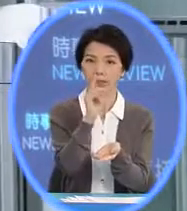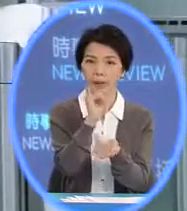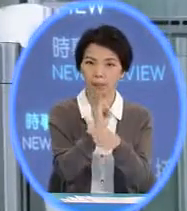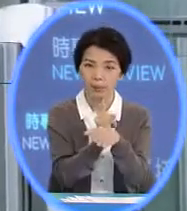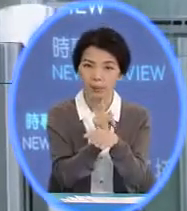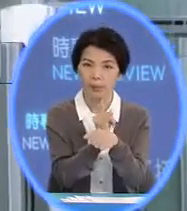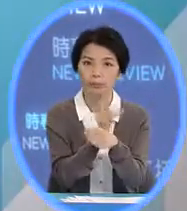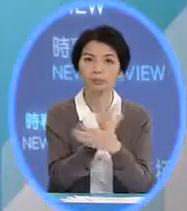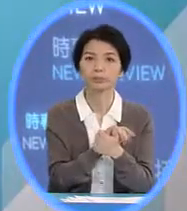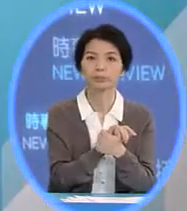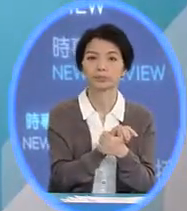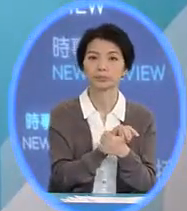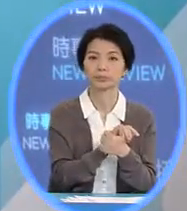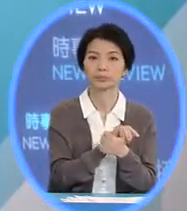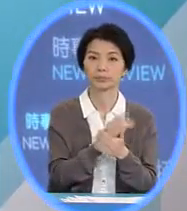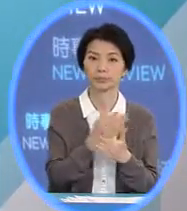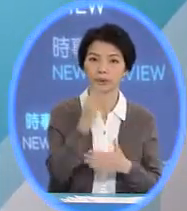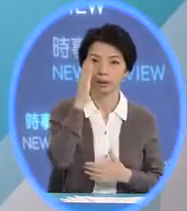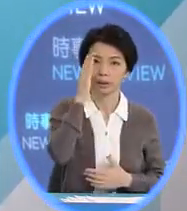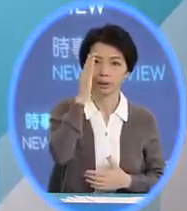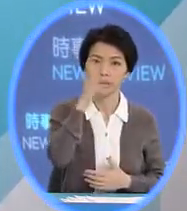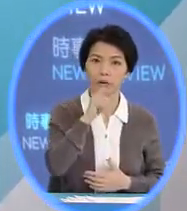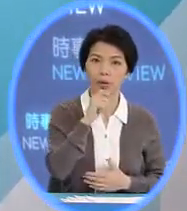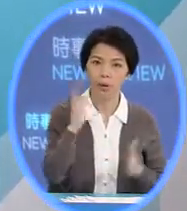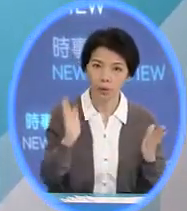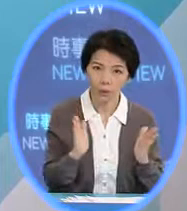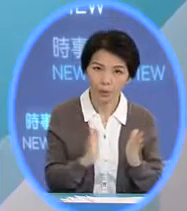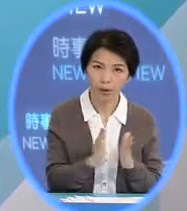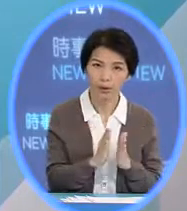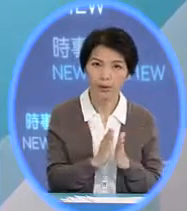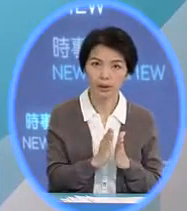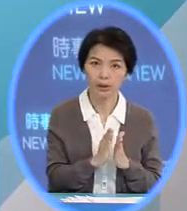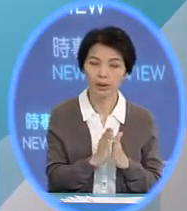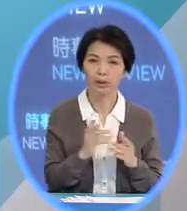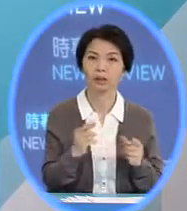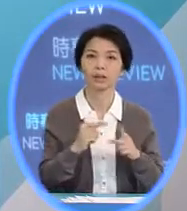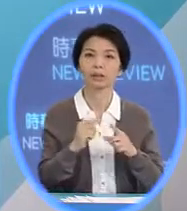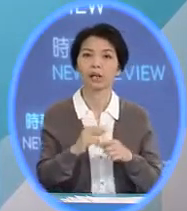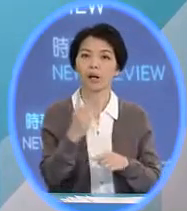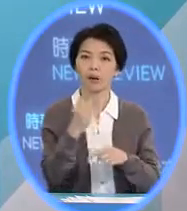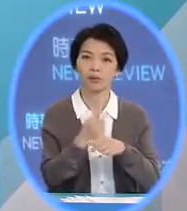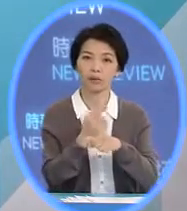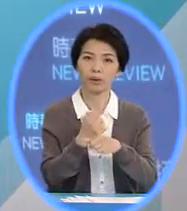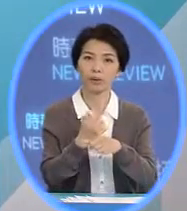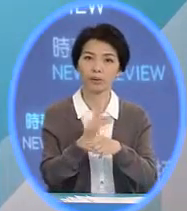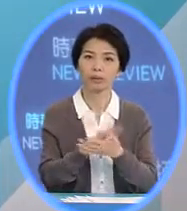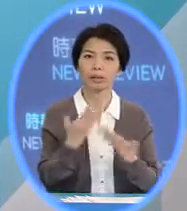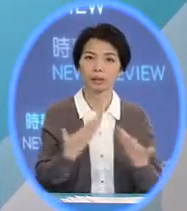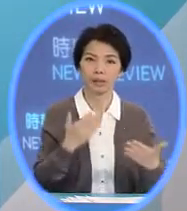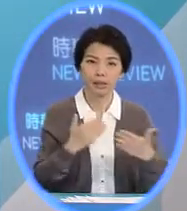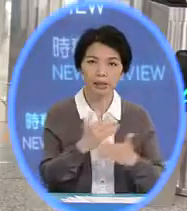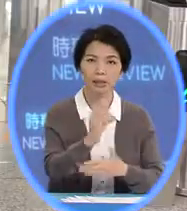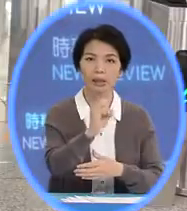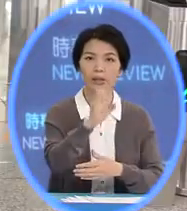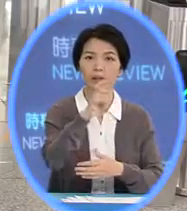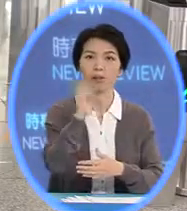秒。 等候的時間呢，其實縮短到由依家用人手的兩分半鐘，去到我哋差不多接近零的，